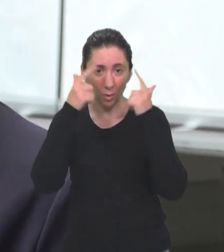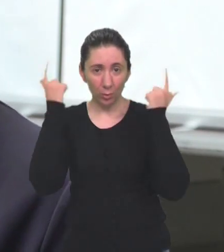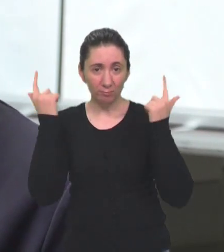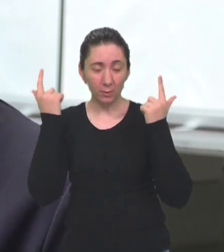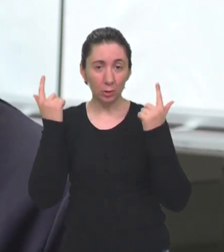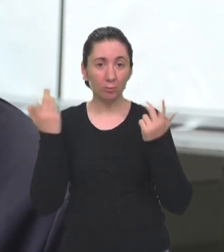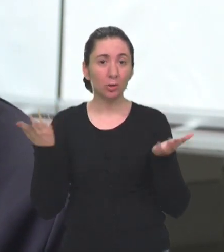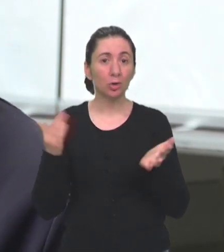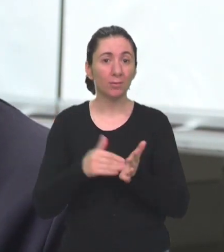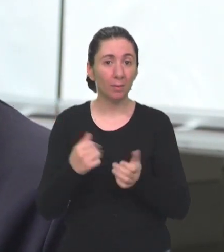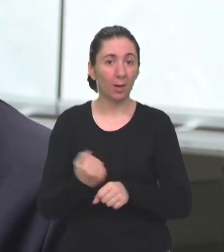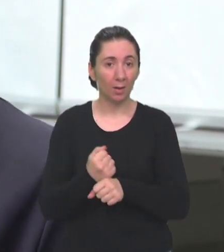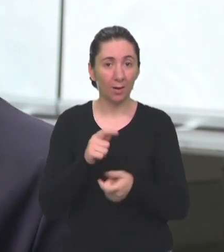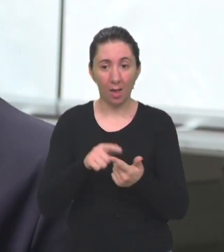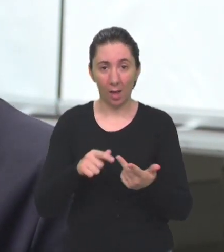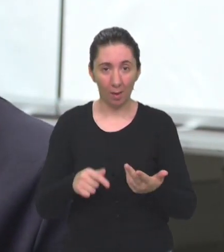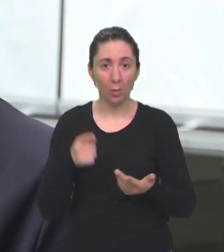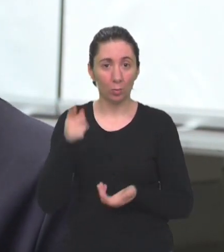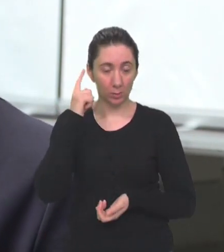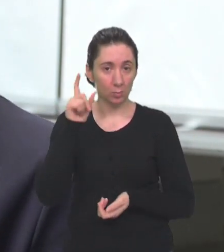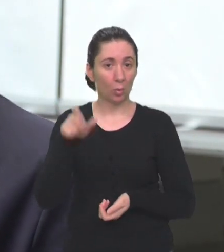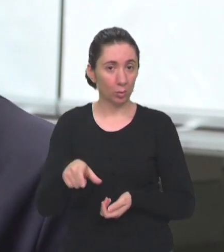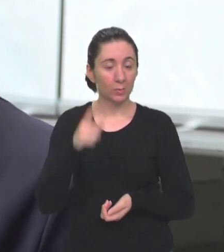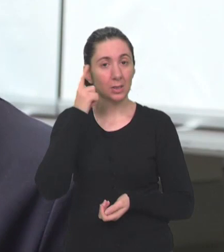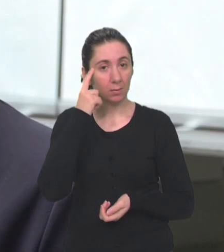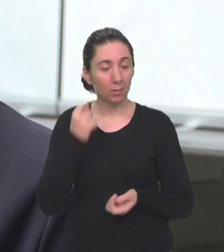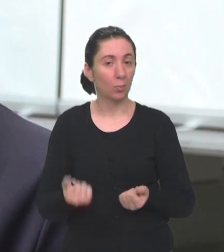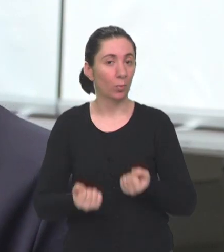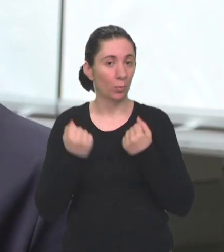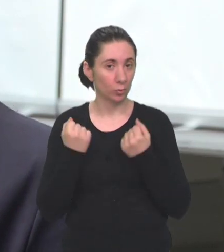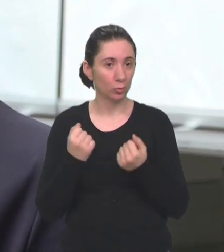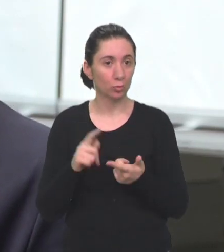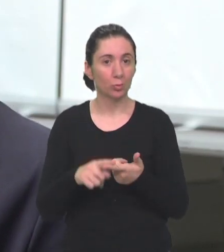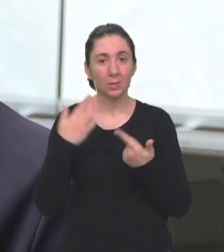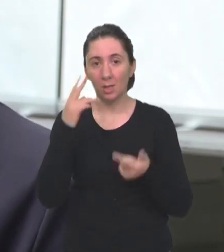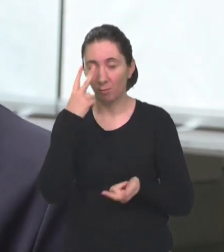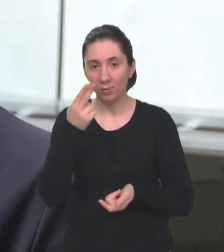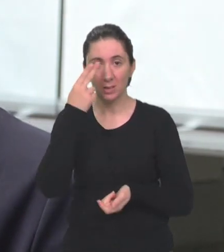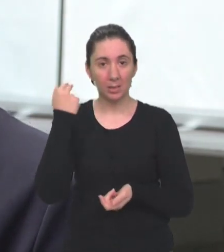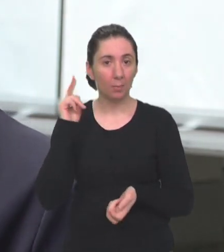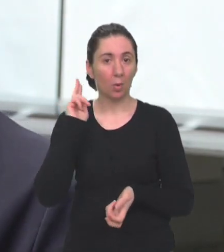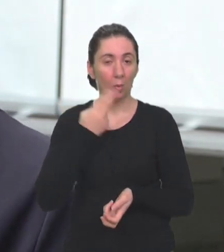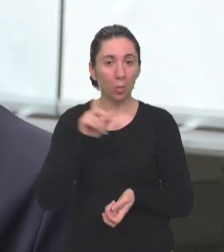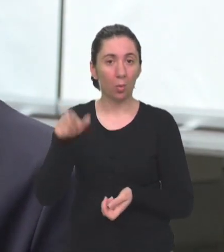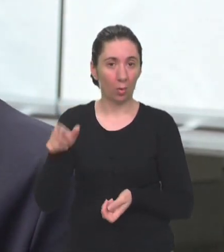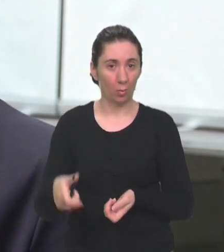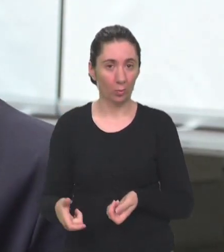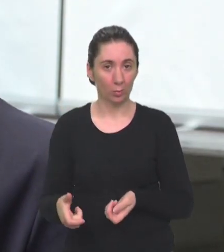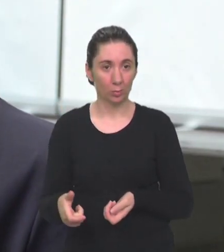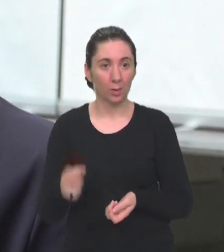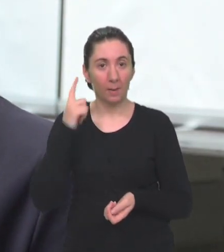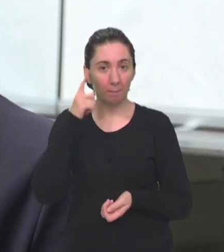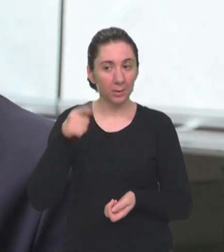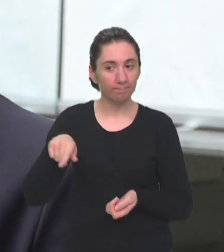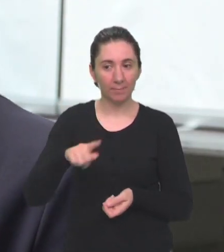osvještavanju zapravo što sve treba napraviti. Tu mislimo i na osobe sa intelektualnim poteškoćama, slabovidne, slijepe, gluhe osobe. Mislim